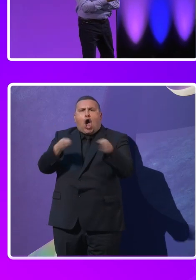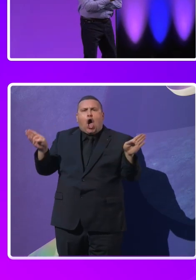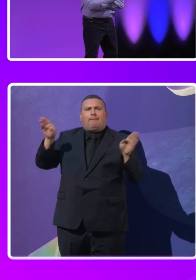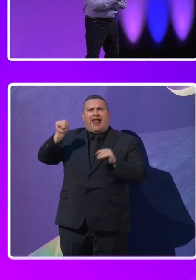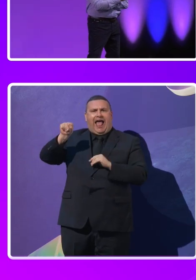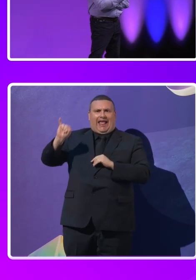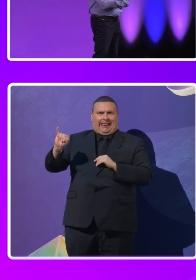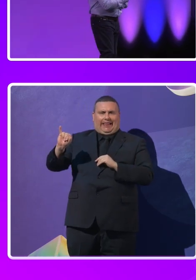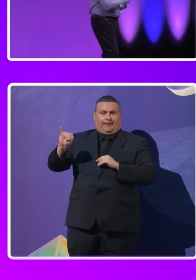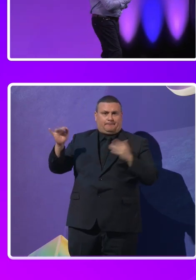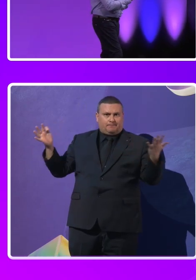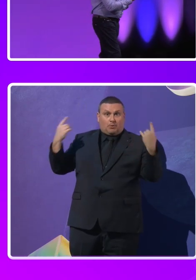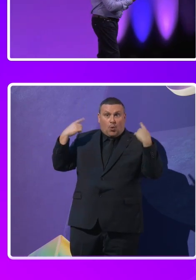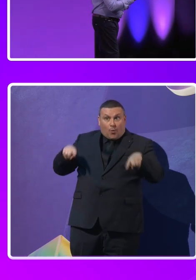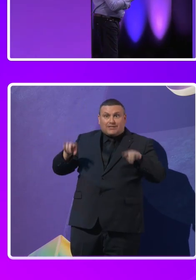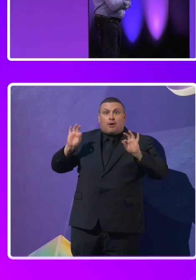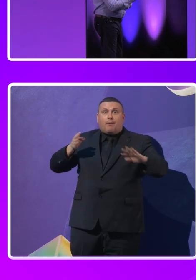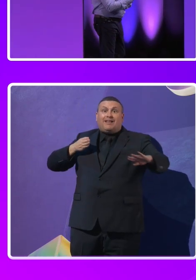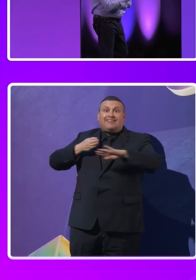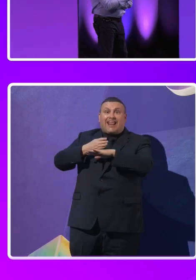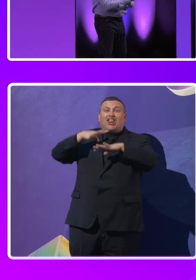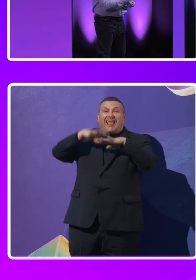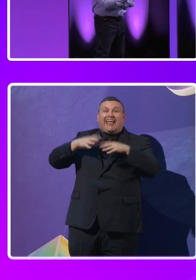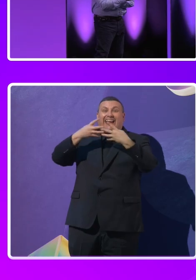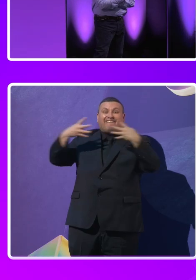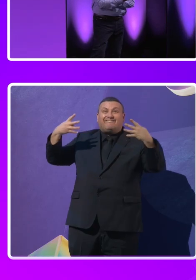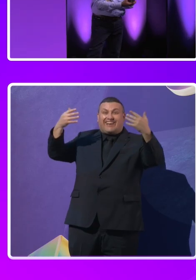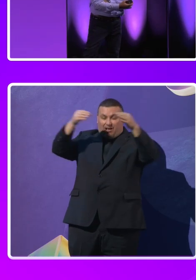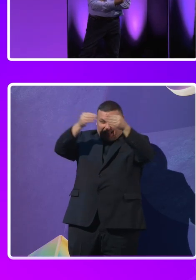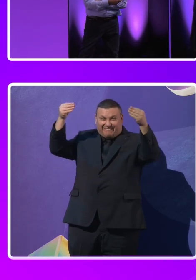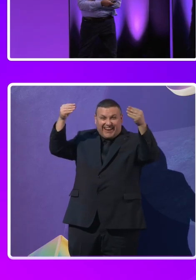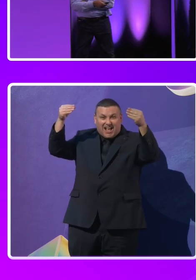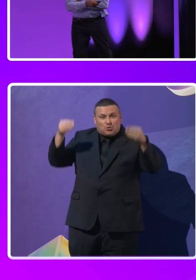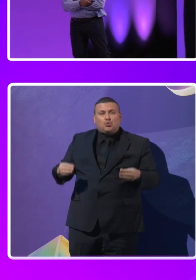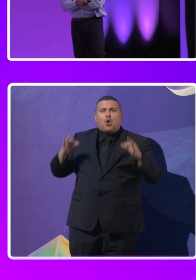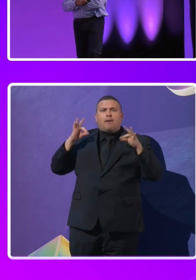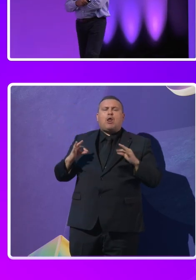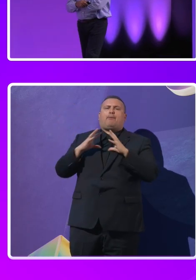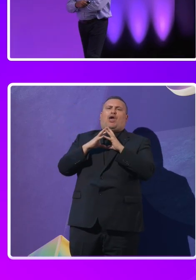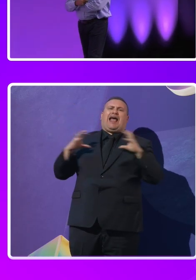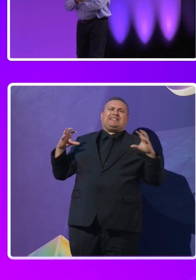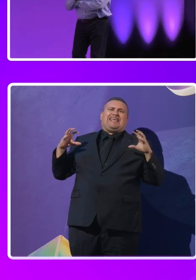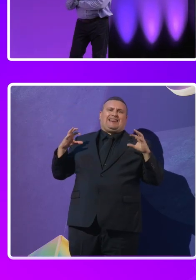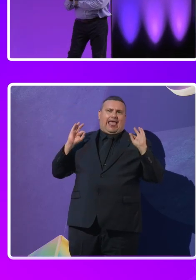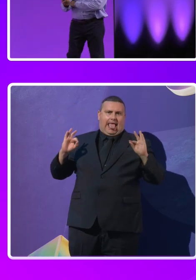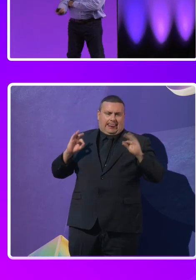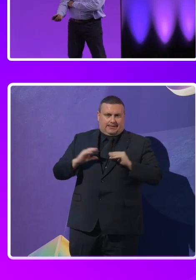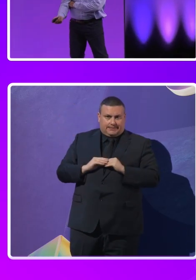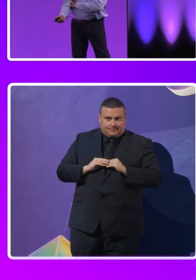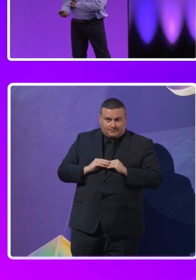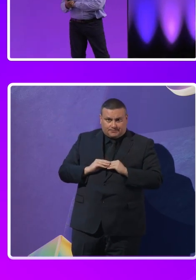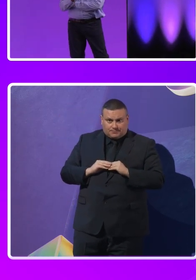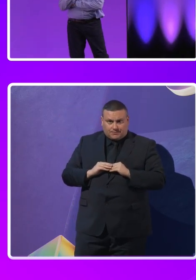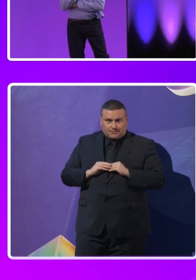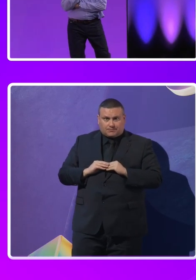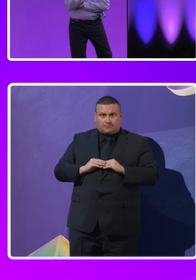un'infrastruttura Enterprise Quindi con tutte quelle caratteristiche di sicurezza E affidabilità che possiamo garantire ovviamente